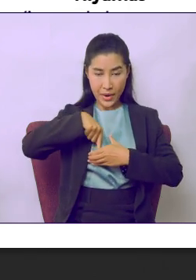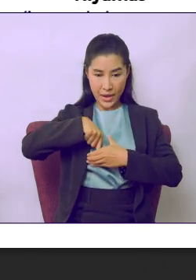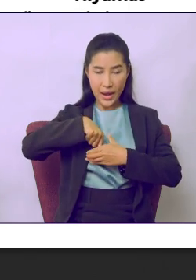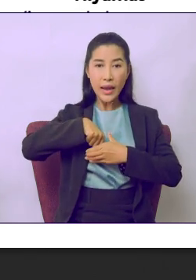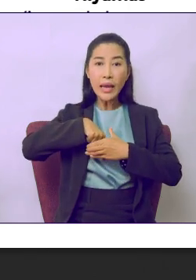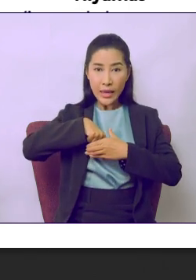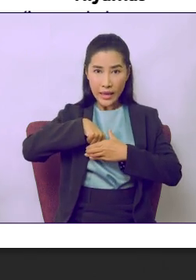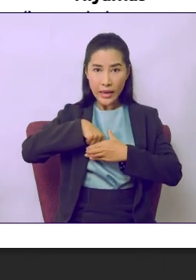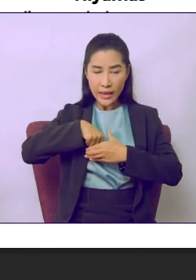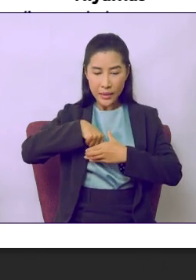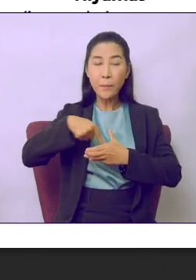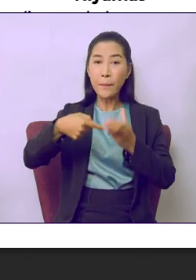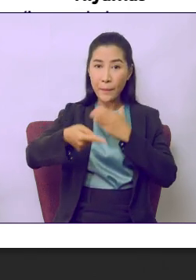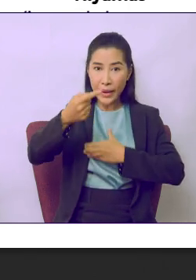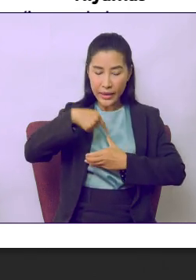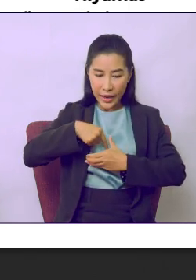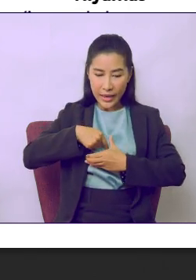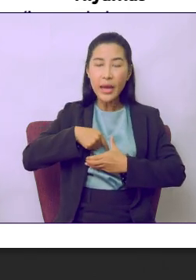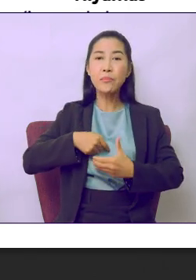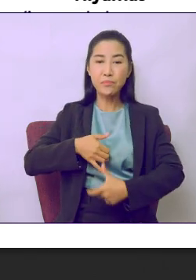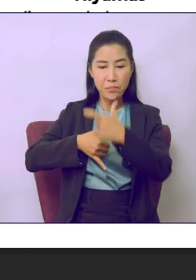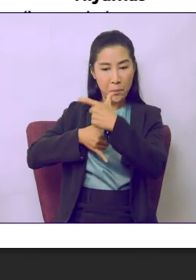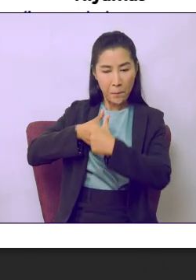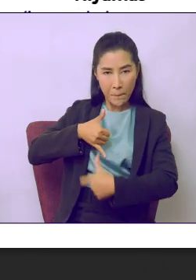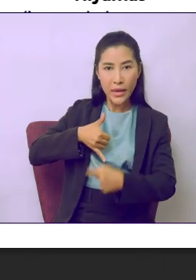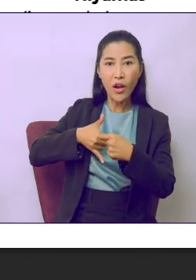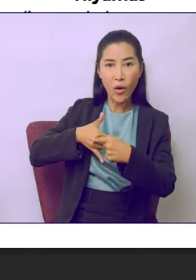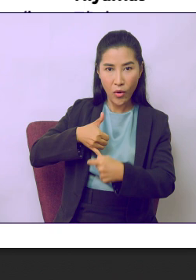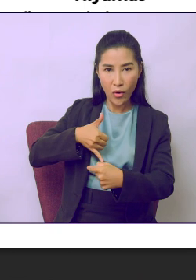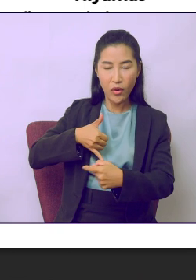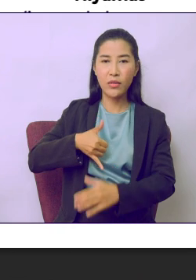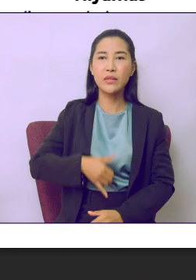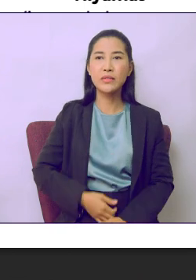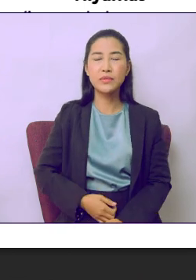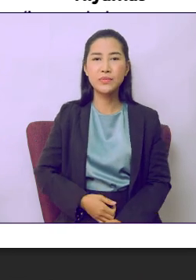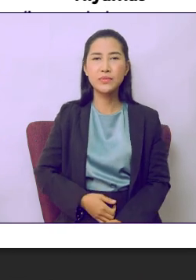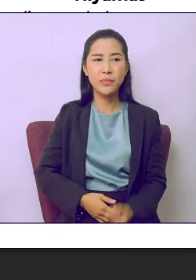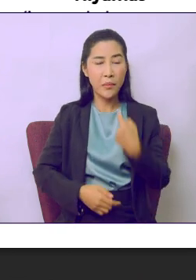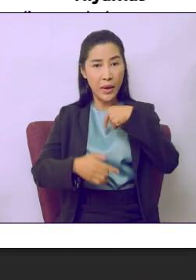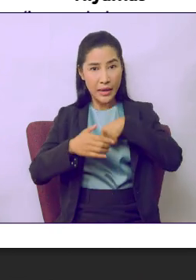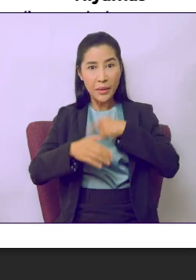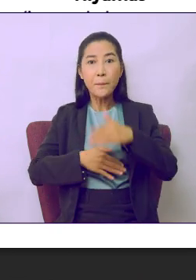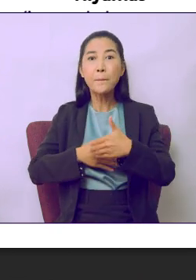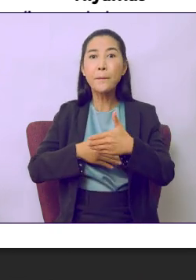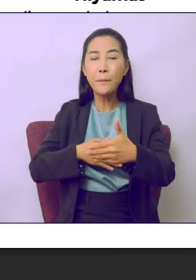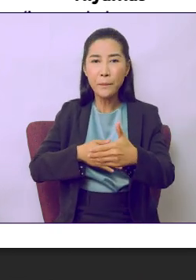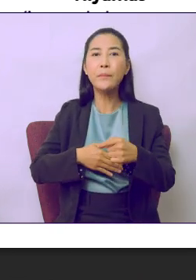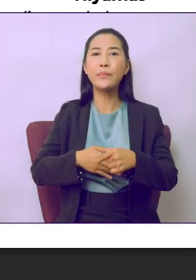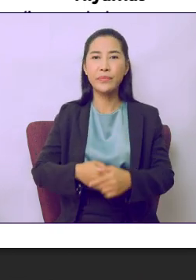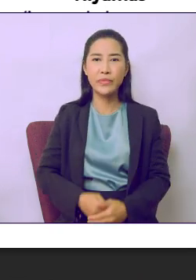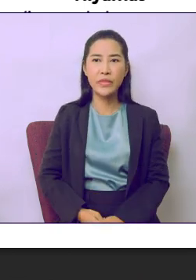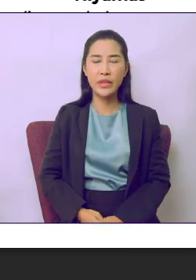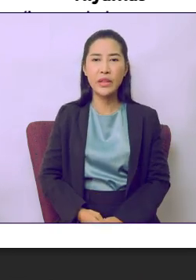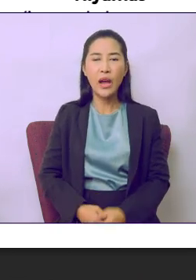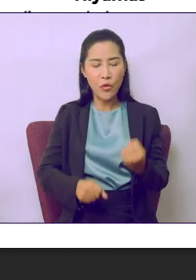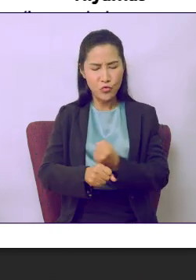กายกับภายนอกร่างกายนะครับแล้วภายในในในร่างกายคืออะไรภายนอกร่างกายคืออะไรนะครับภายในร่างกายก็คือการที่ยกระดับจิตใจของ